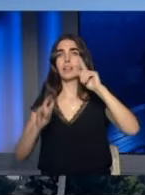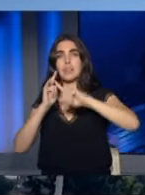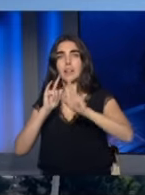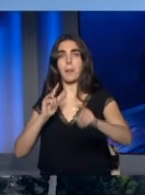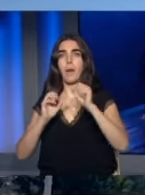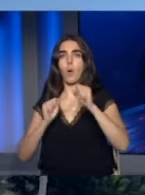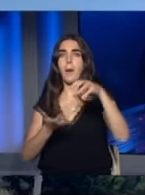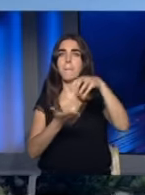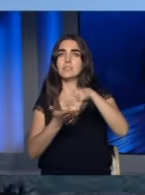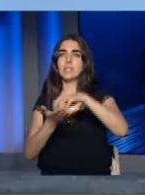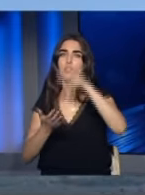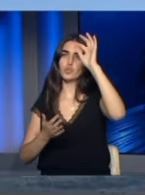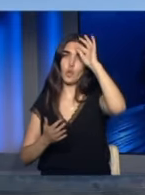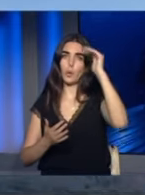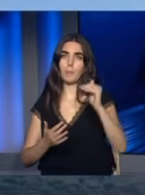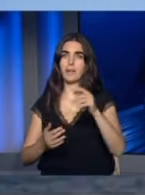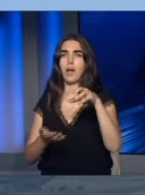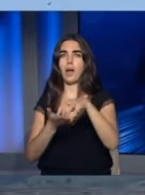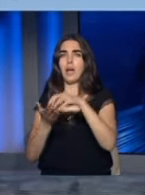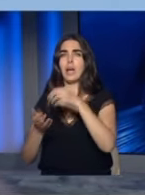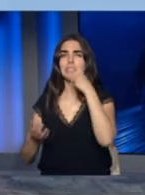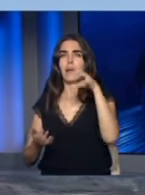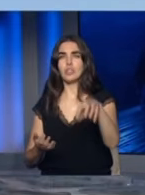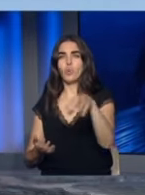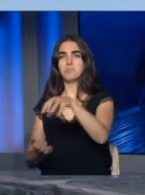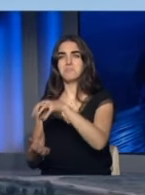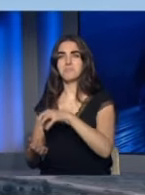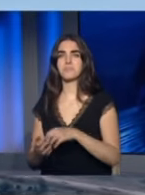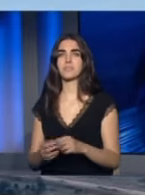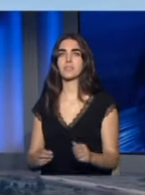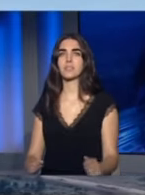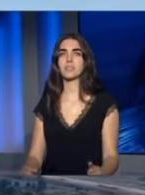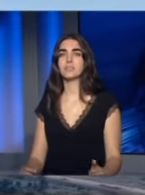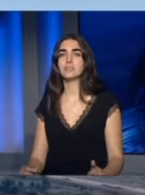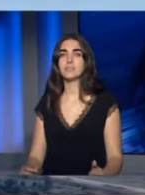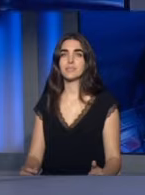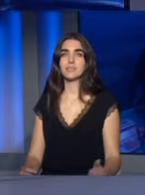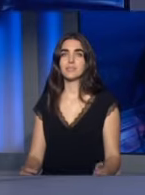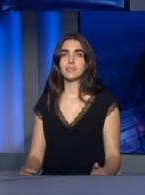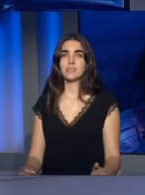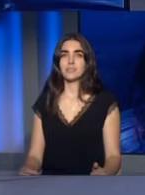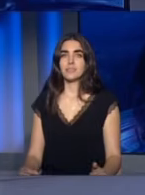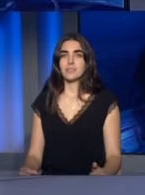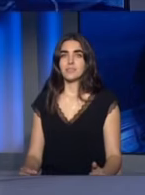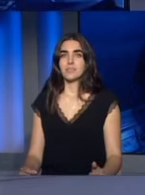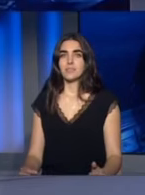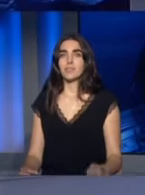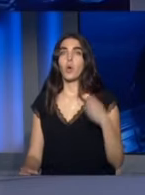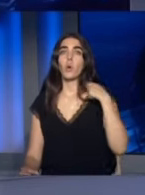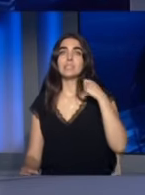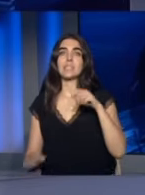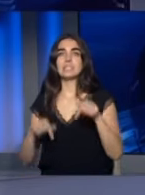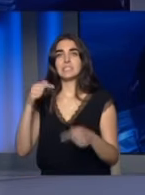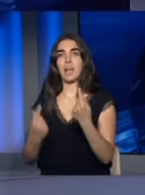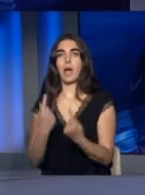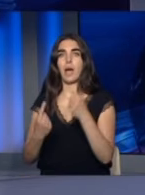البيان المقاومه ضربت هذا المساء كريات شمونه والمطل بعشرات الكاتيوشا كتب وزير الزراعه الدكتور عباس